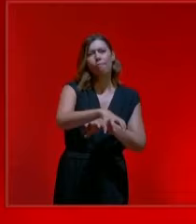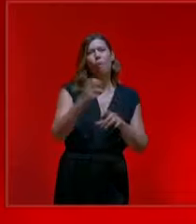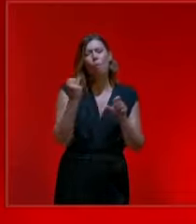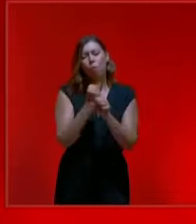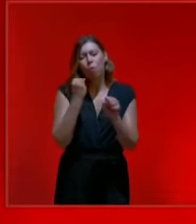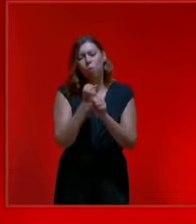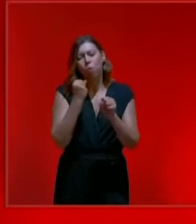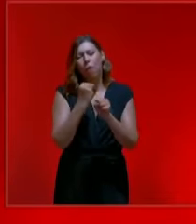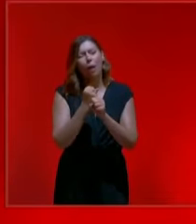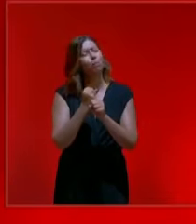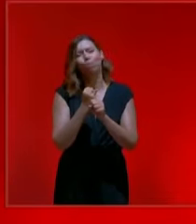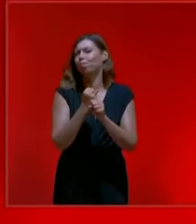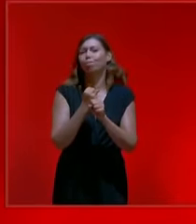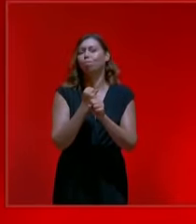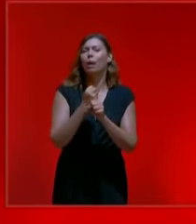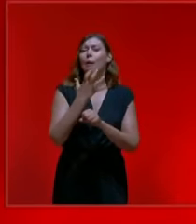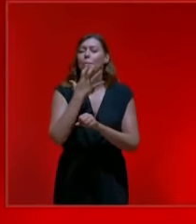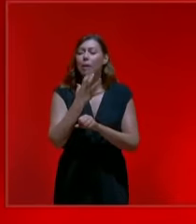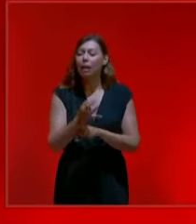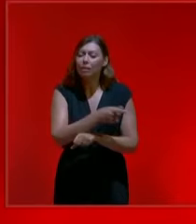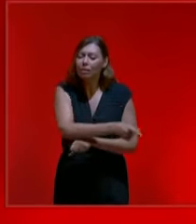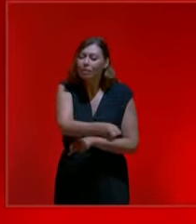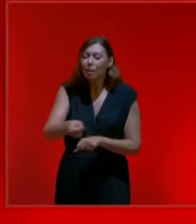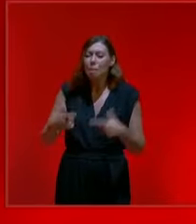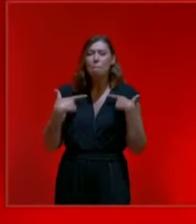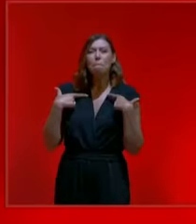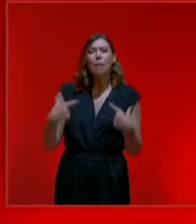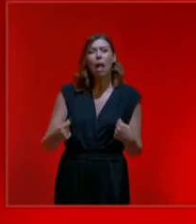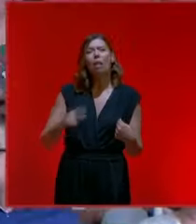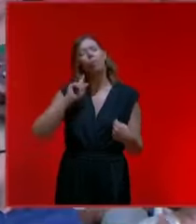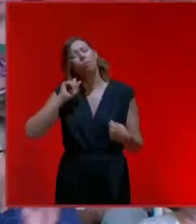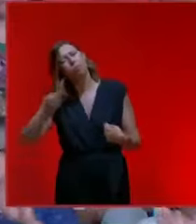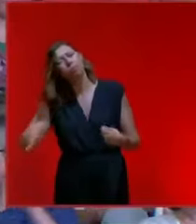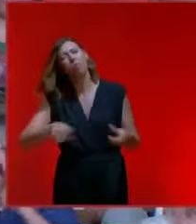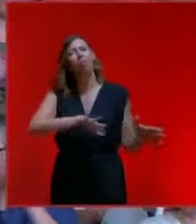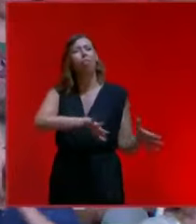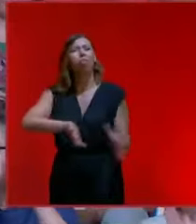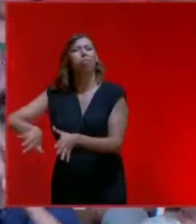μην πω, κατέστειλαν τη βούληση των μελών.